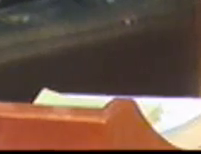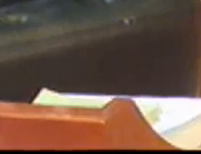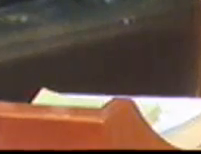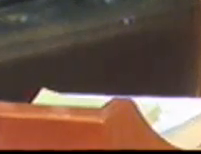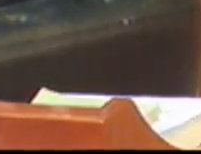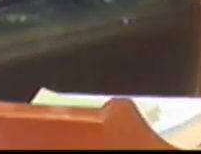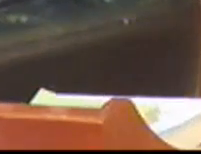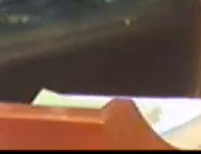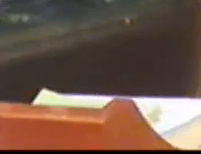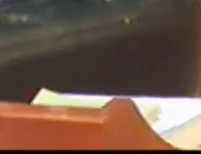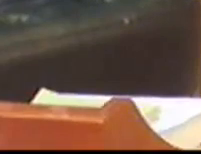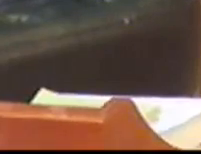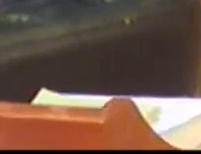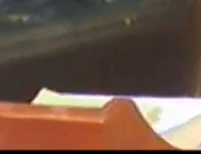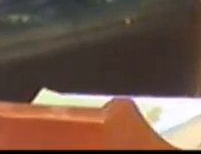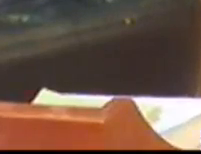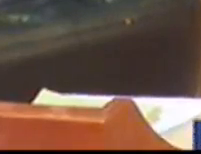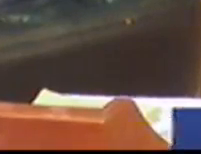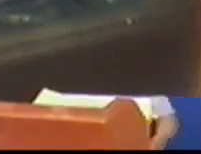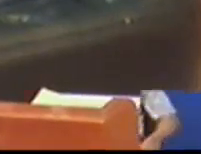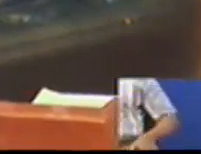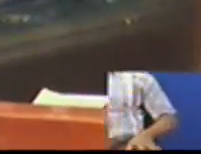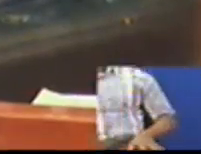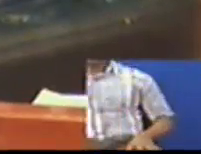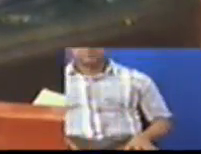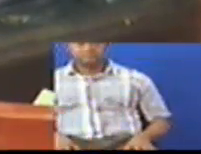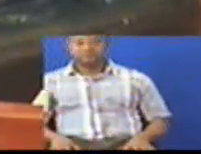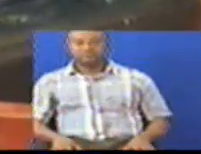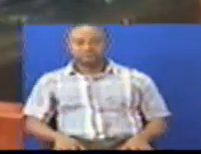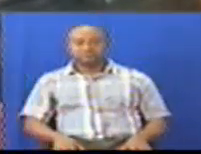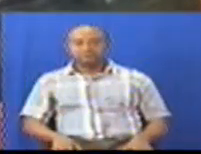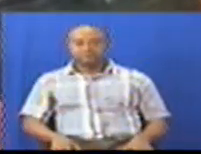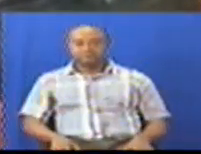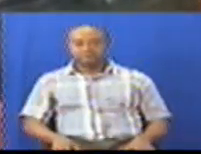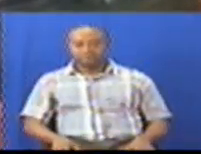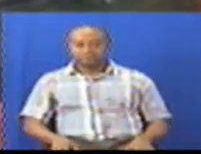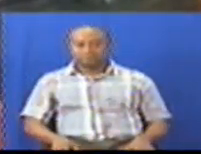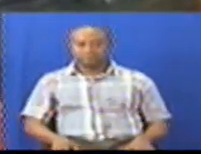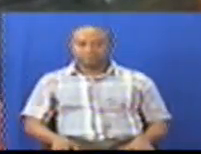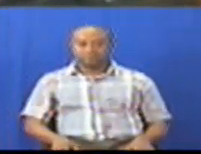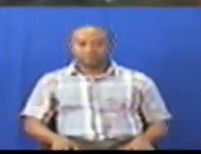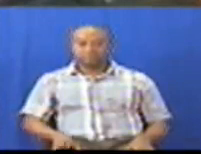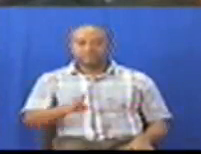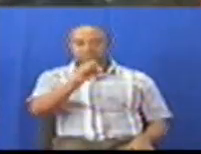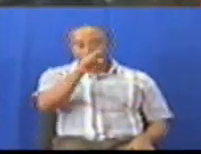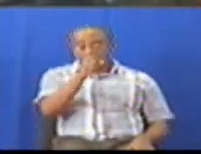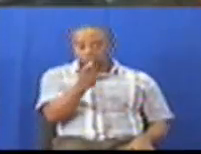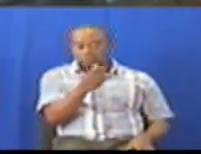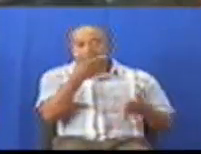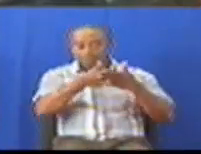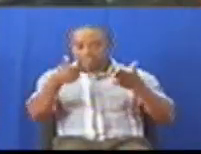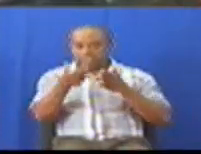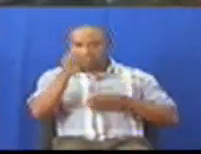tutaanza na uchangiaji. Ninayo majina hapa ya wachangiaji kutoka kwa wakilishi wa vyama kama tulivyo humu